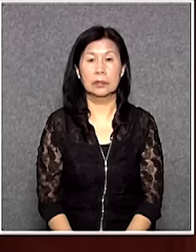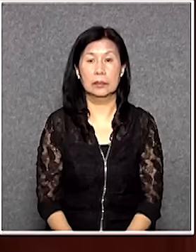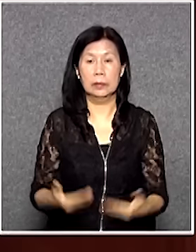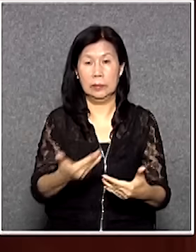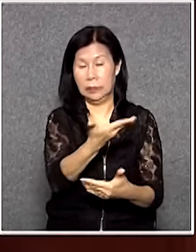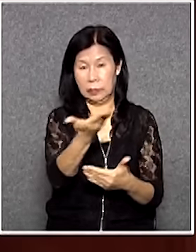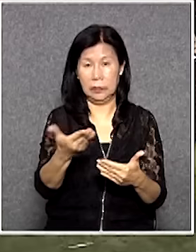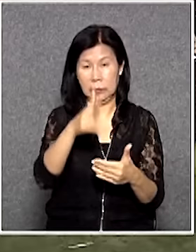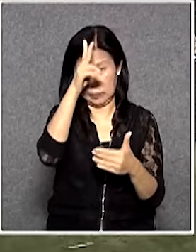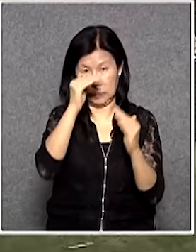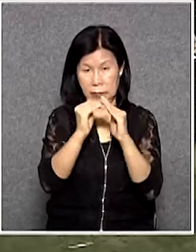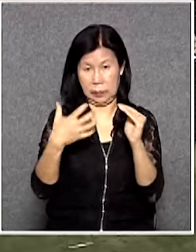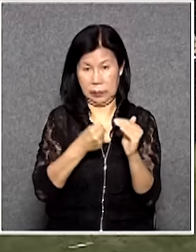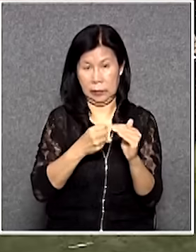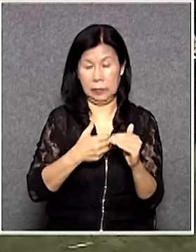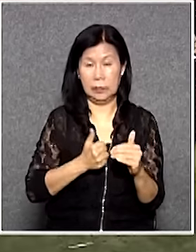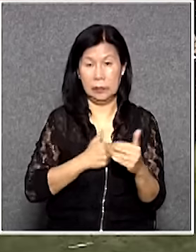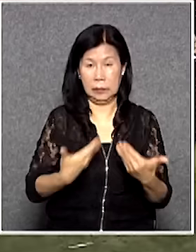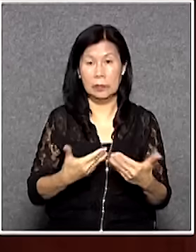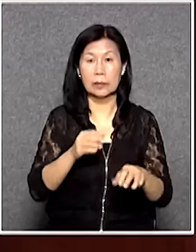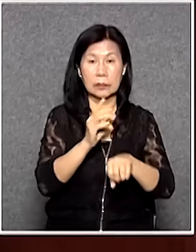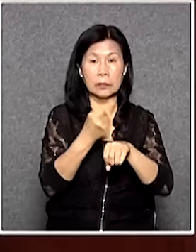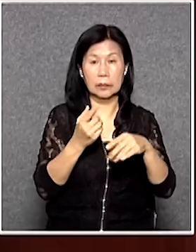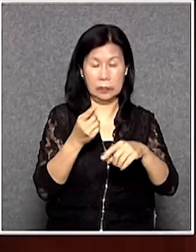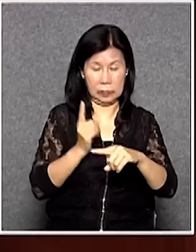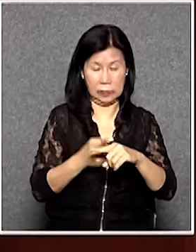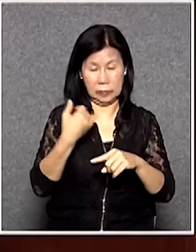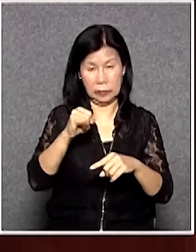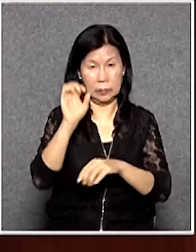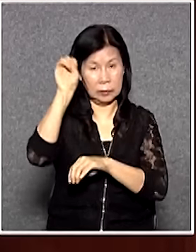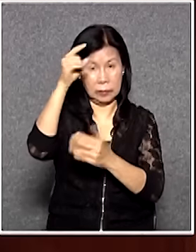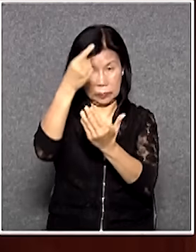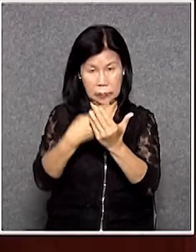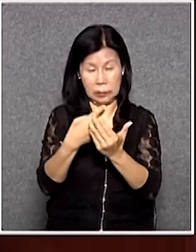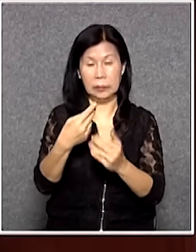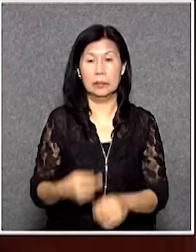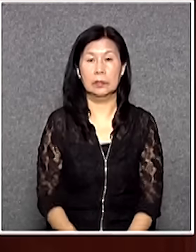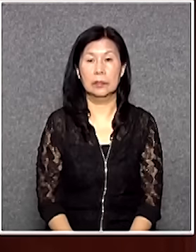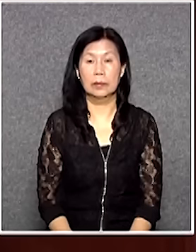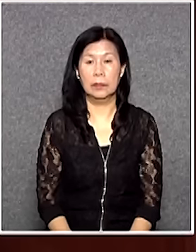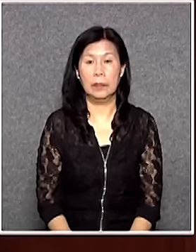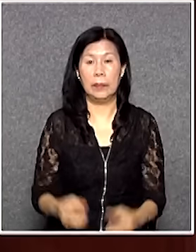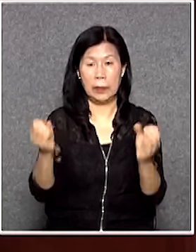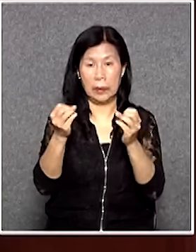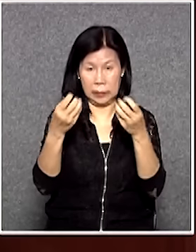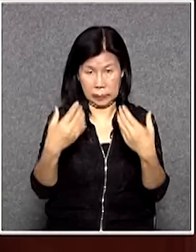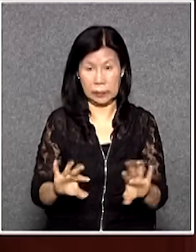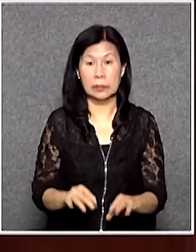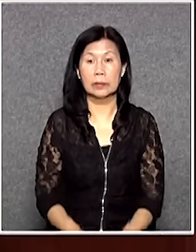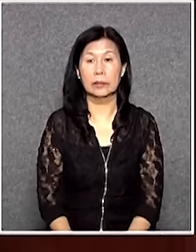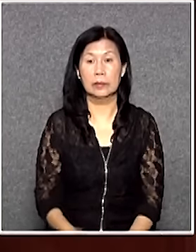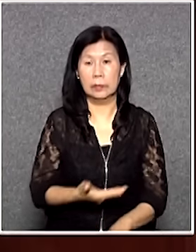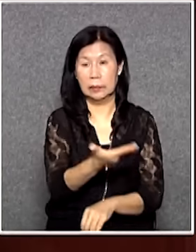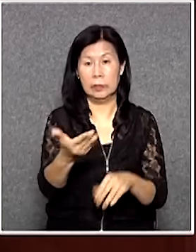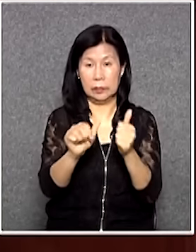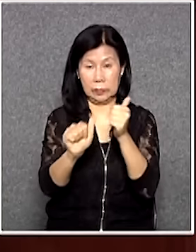后请局长发言。局长呢，现阶段暂不可动议他第二项修正第二组的修正案。辩论结束之后呢，全委